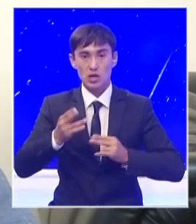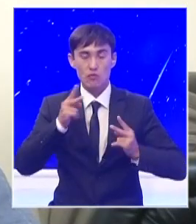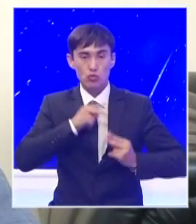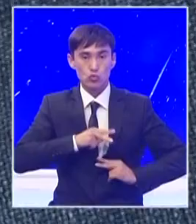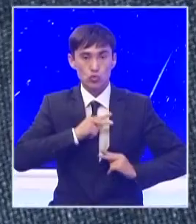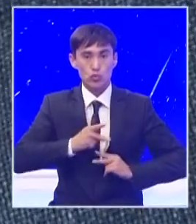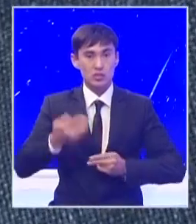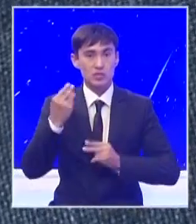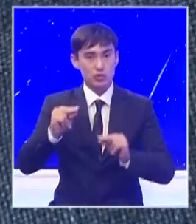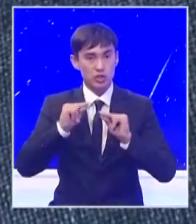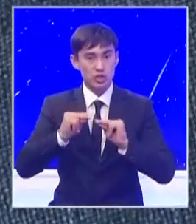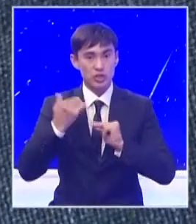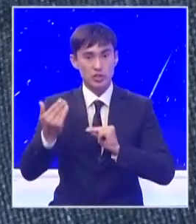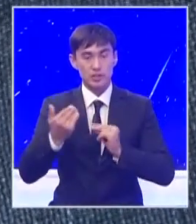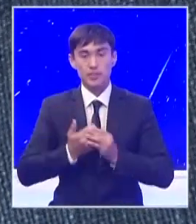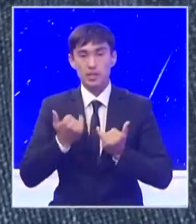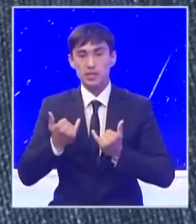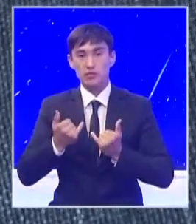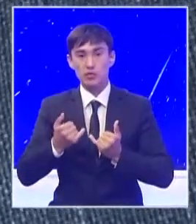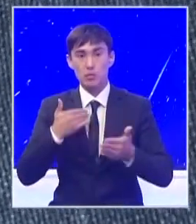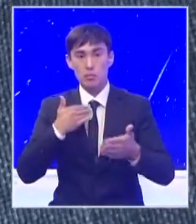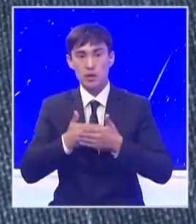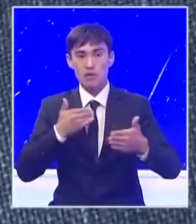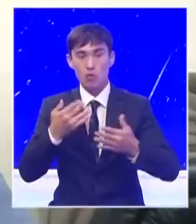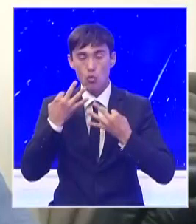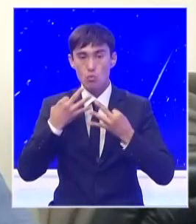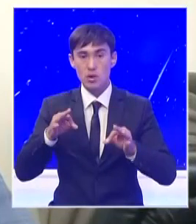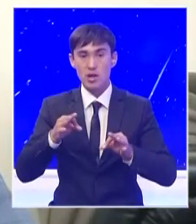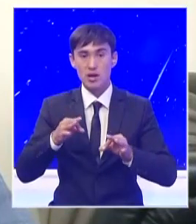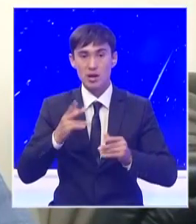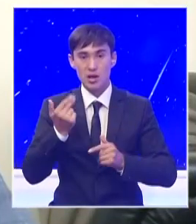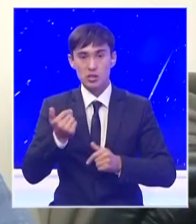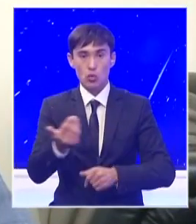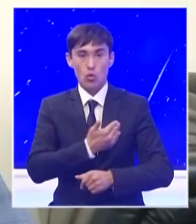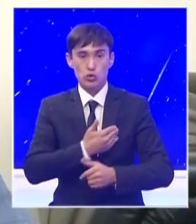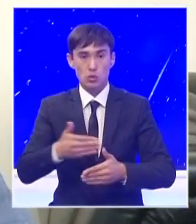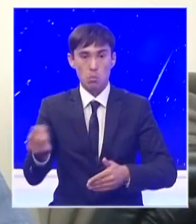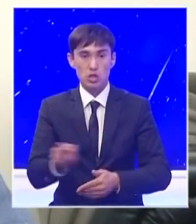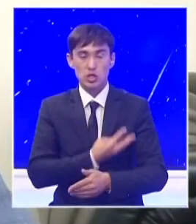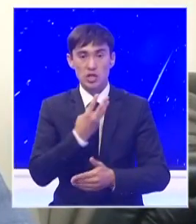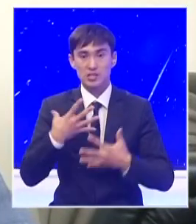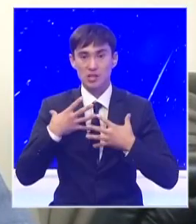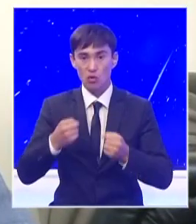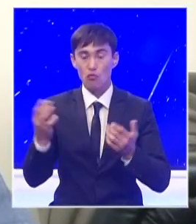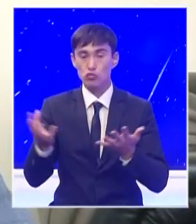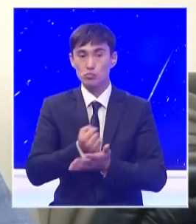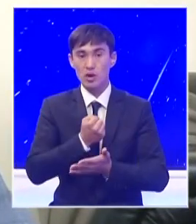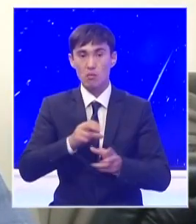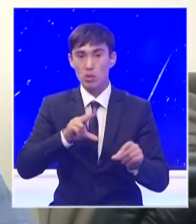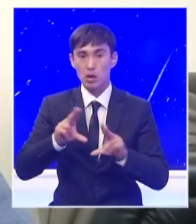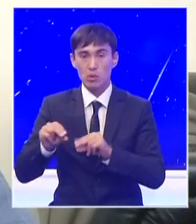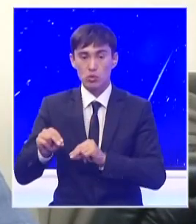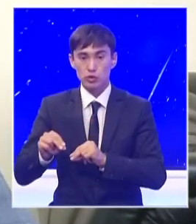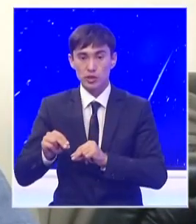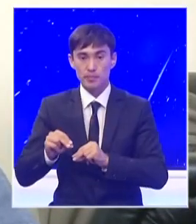труд, за его искренность. Вот сегодня преддверие его юбилея. Конечно, хочется ему пожелать здоровья, успехов,